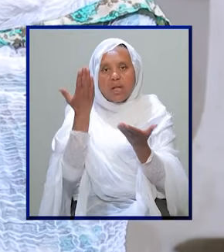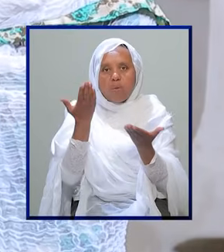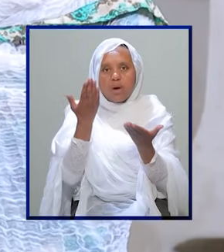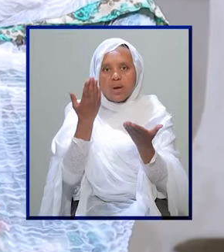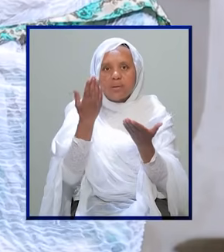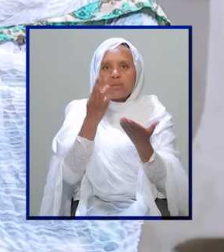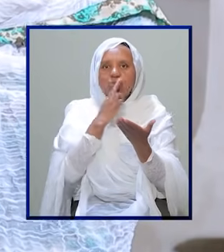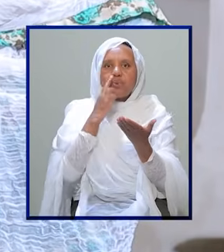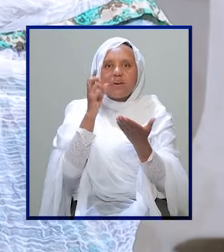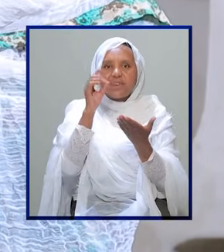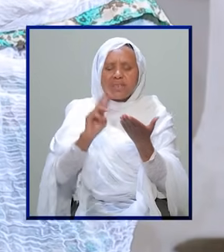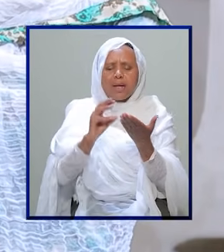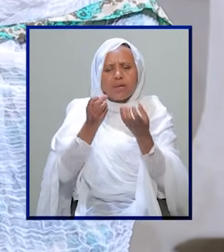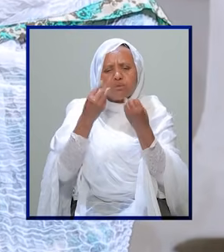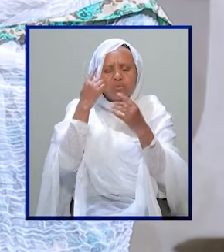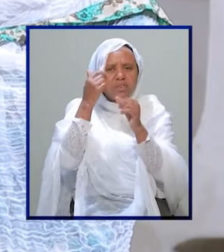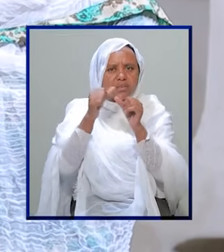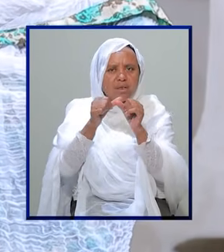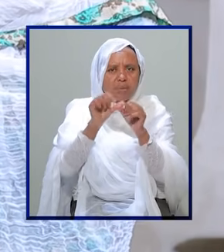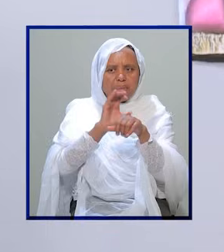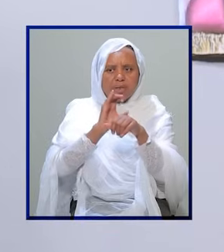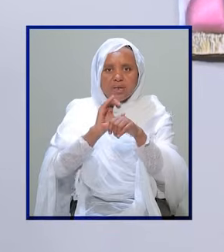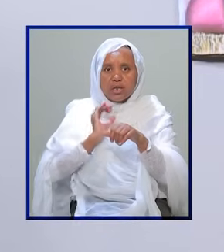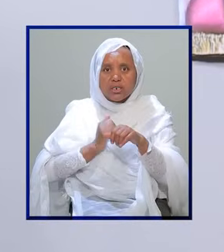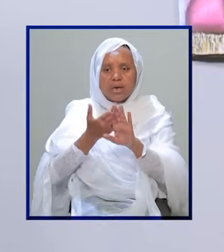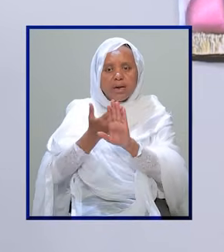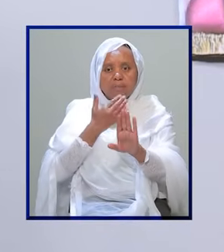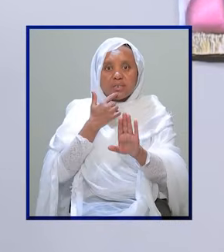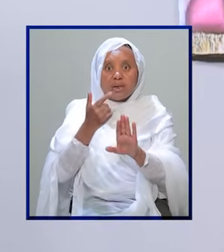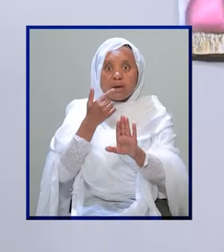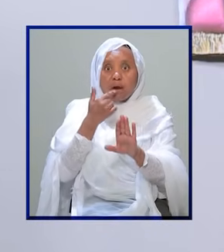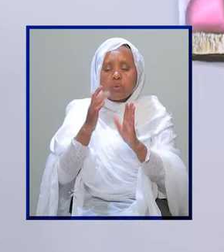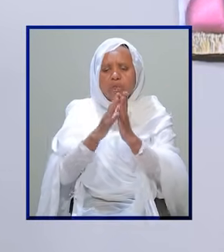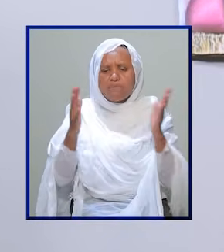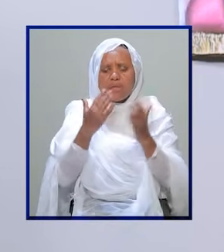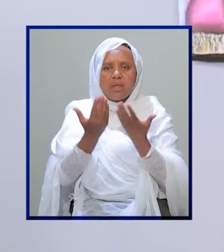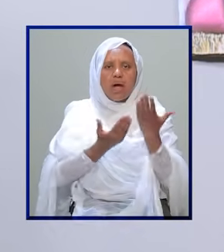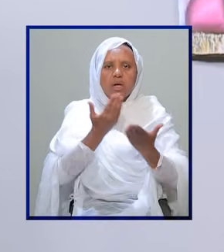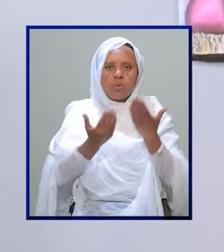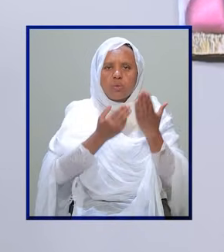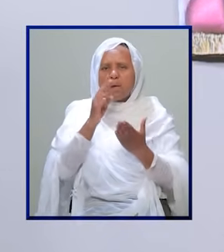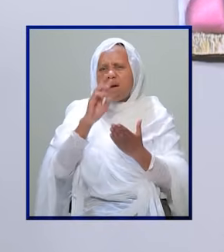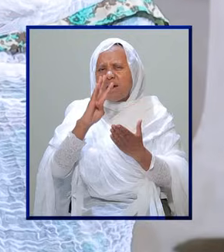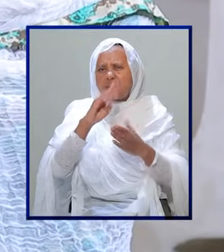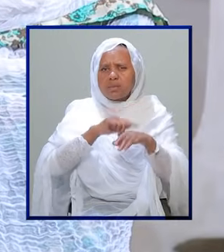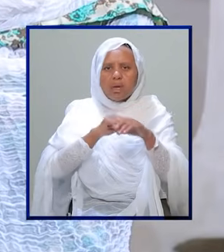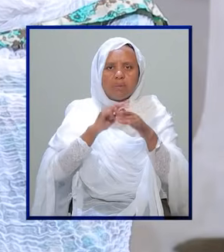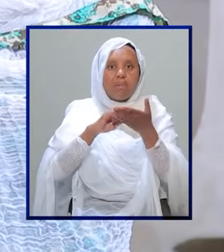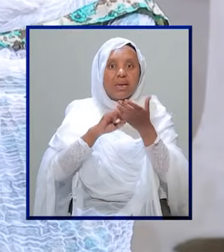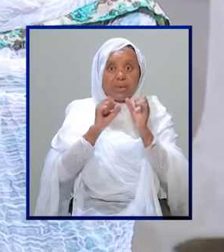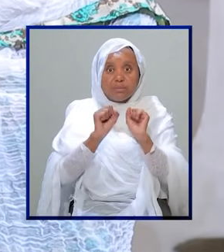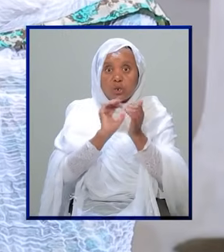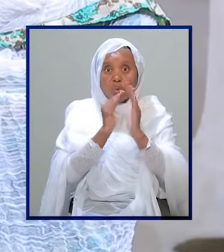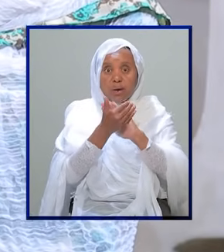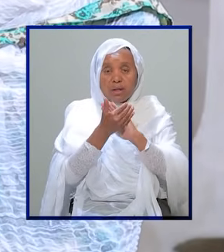ጾመ ፍልሰታ የብዙዎቻችን ትዝታ ነው። በቤተክርስቲያናችን ቀደም ሲል እንዳልነው ሰፊ አገልግሎት 24 ሰዓት ማለት በሚቻል